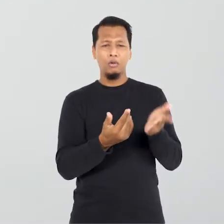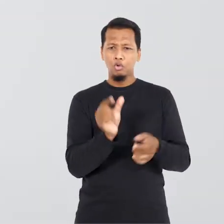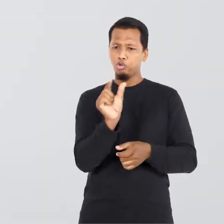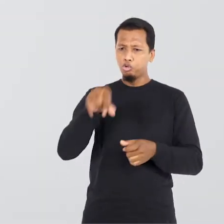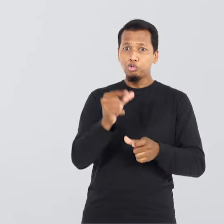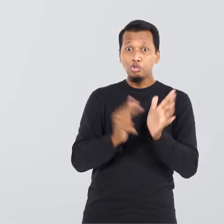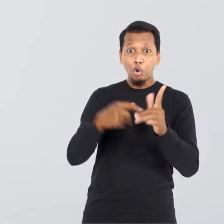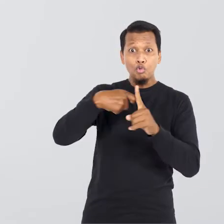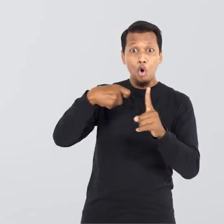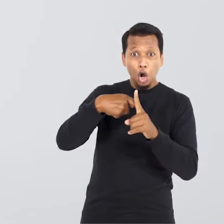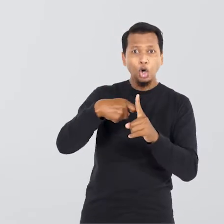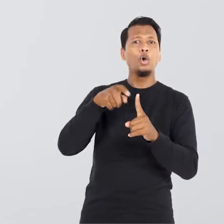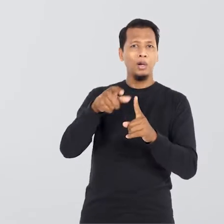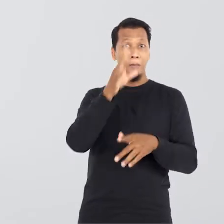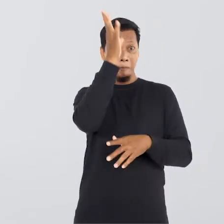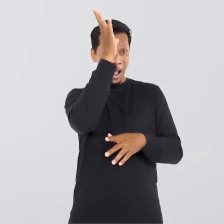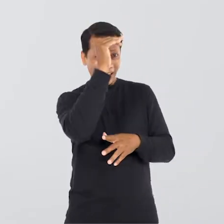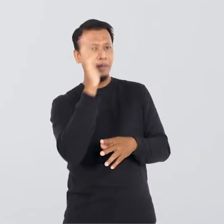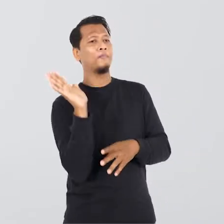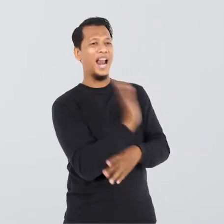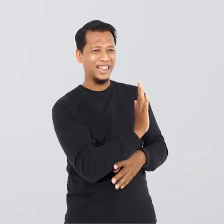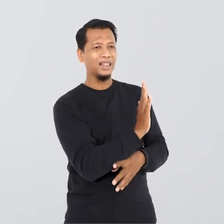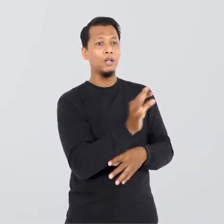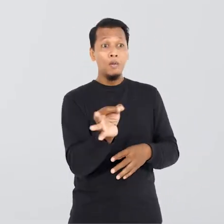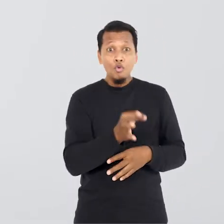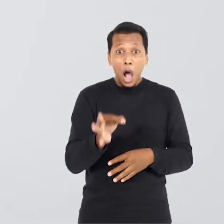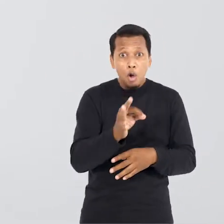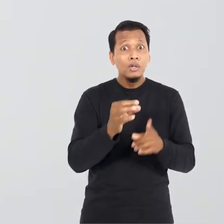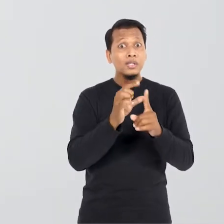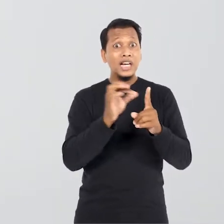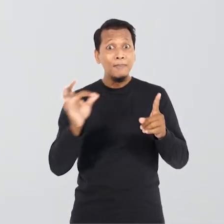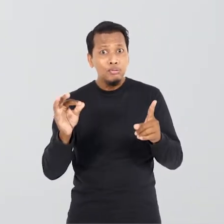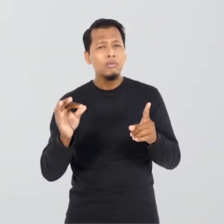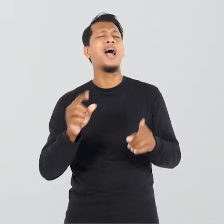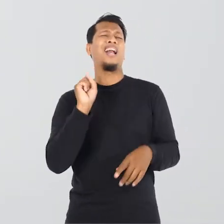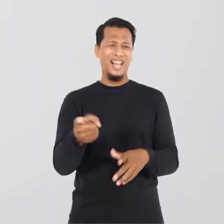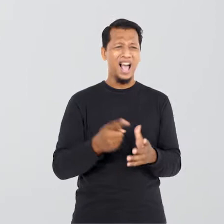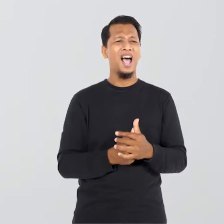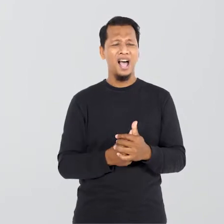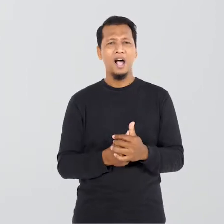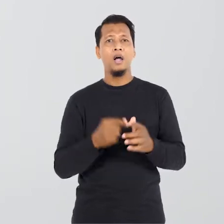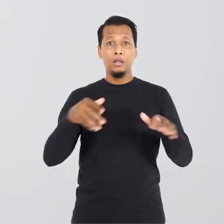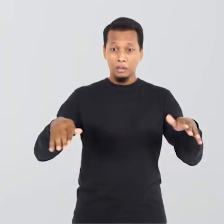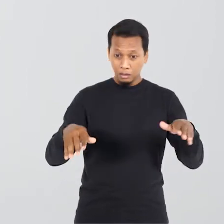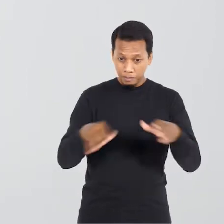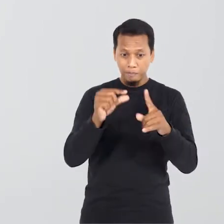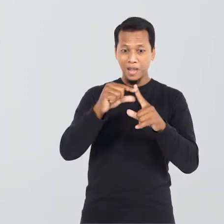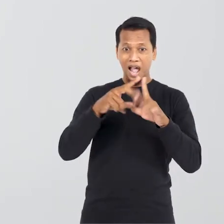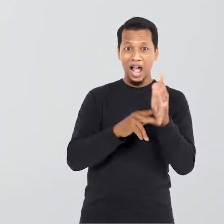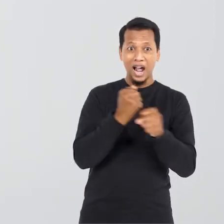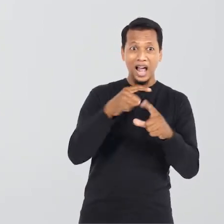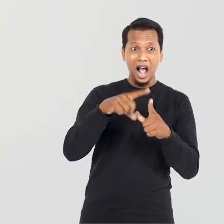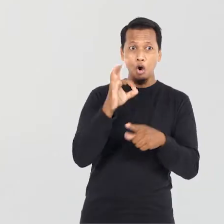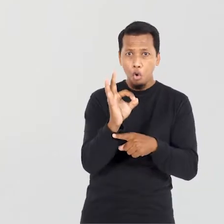Kulon. Pulau Seribu ya, walaupun sketchy tapi Pulau Seribu. Taman Nasional Gunung Leuser di Aceh, Taman Nasional Gunung